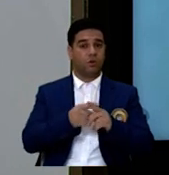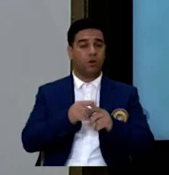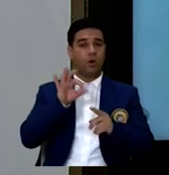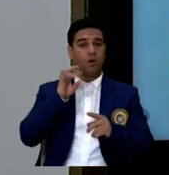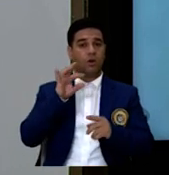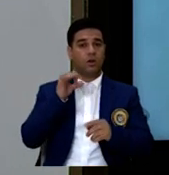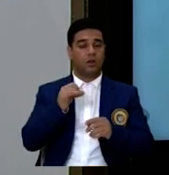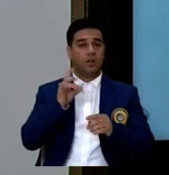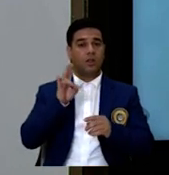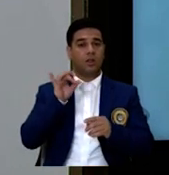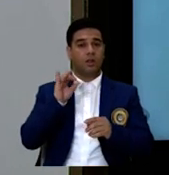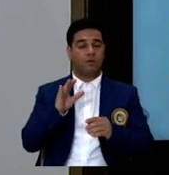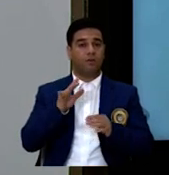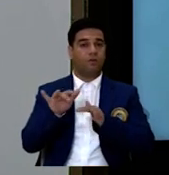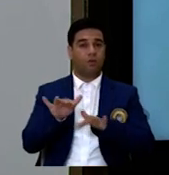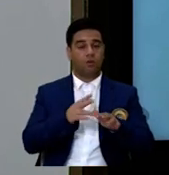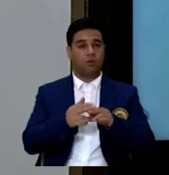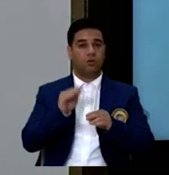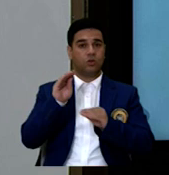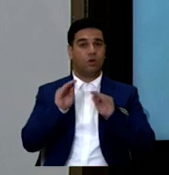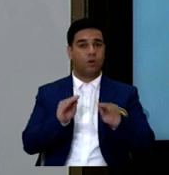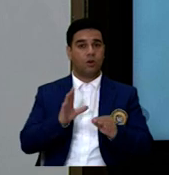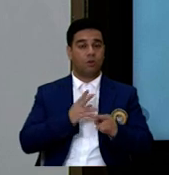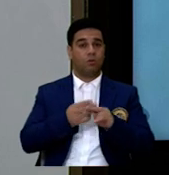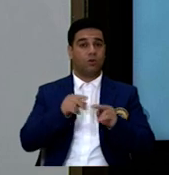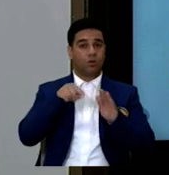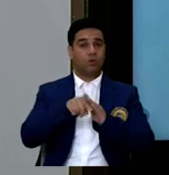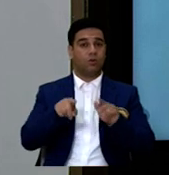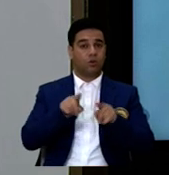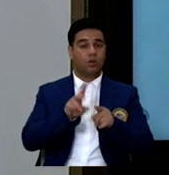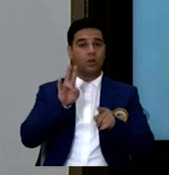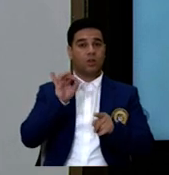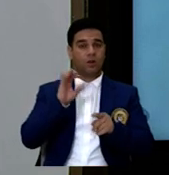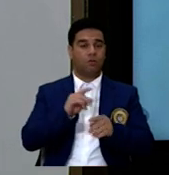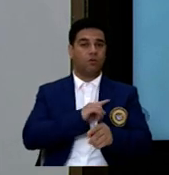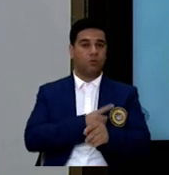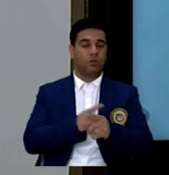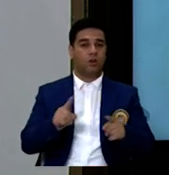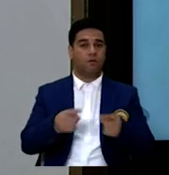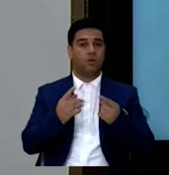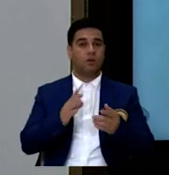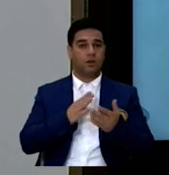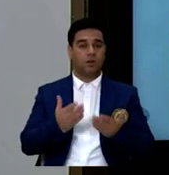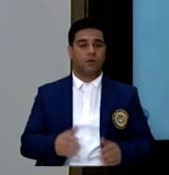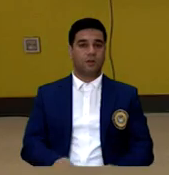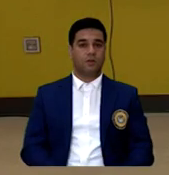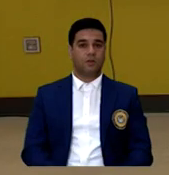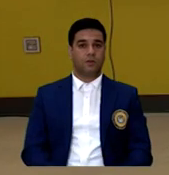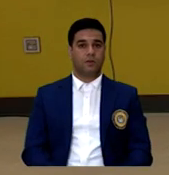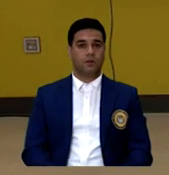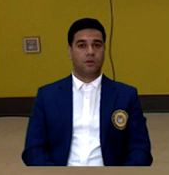nerv faoliyatining markazlari joylashgan. Ularda ham miyacha kuchli rivojlangan.